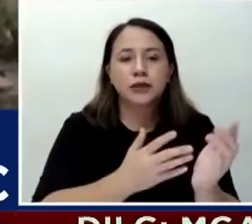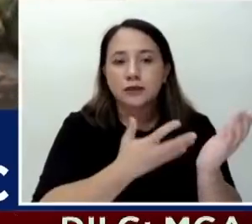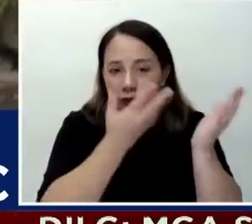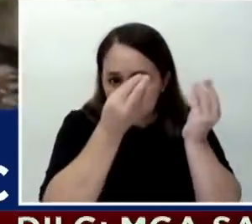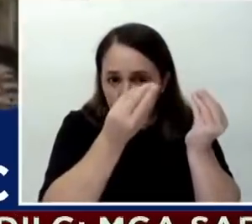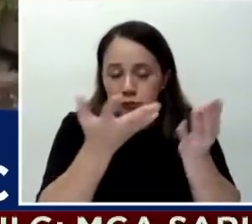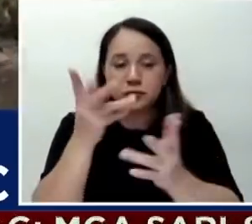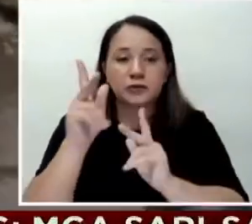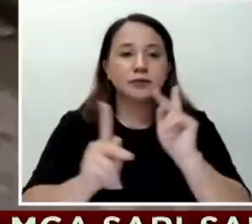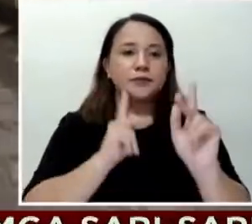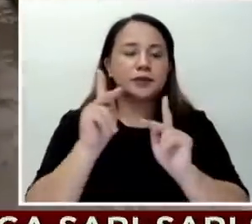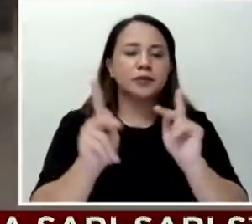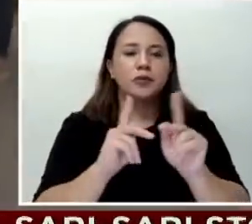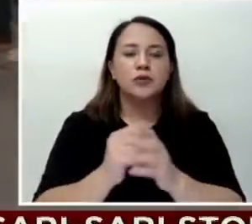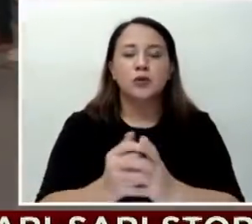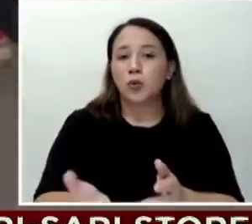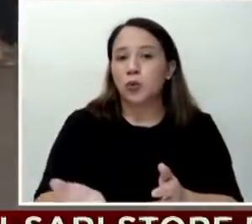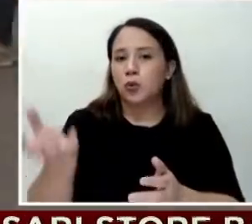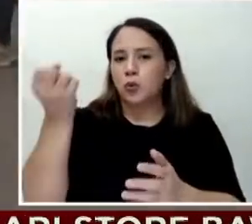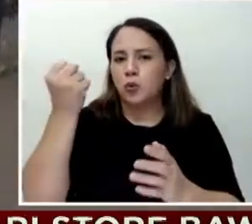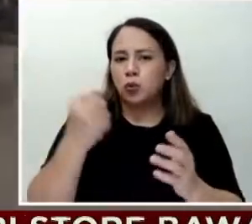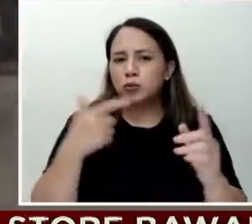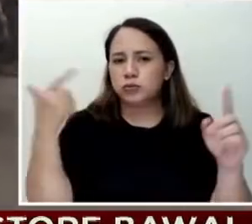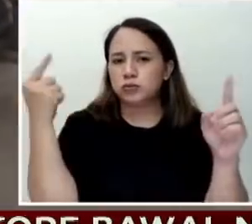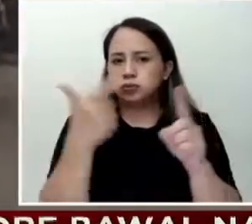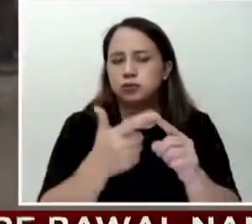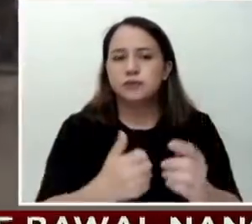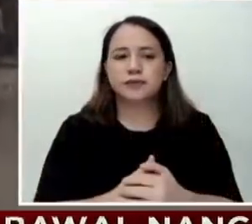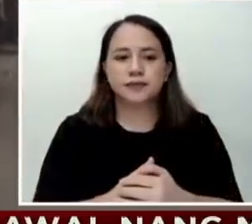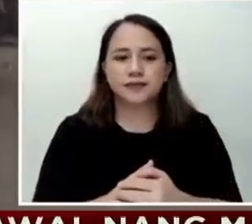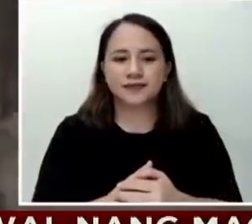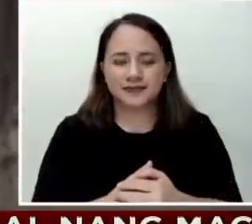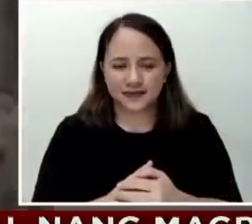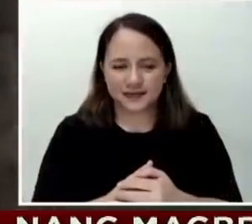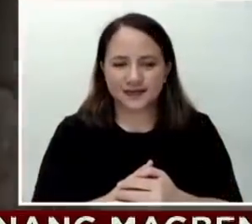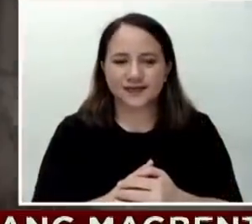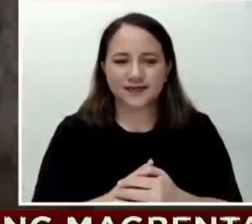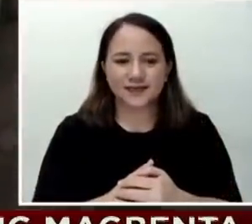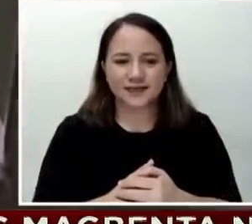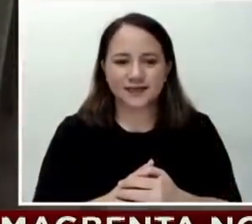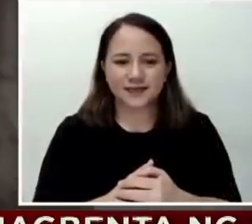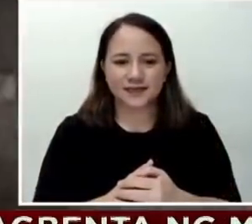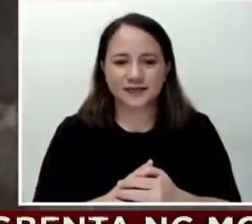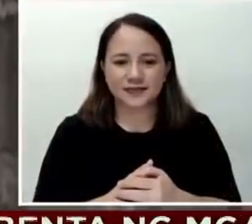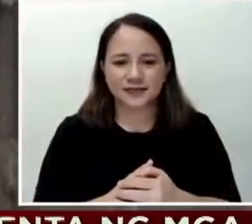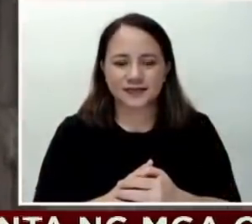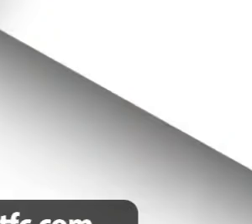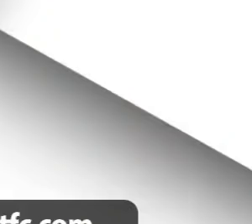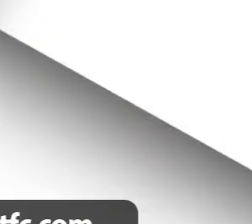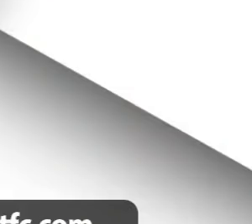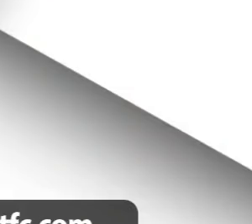tao ang kanilang plataporma. Adrian Ayalin, ABS-CBN News.